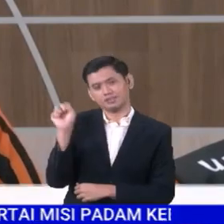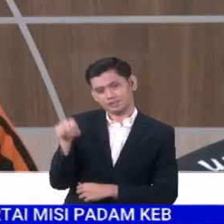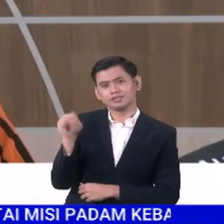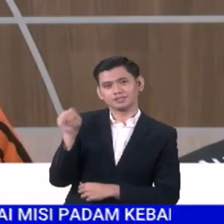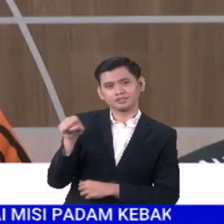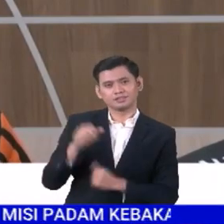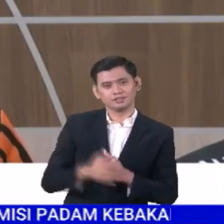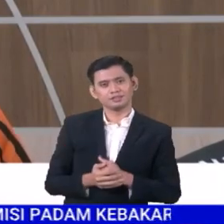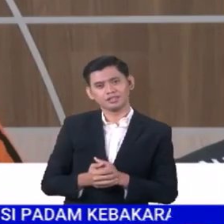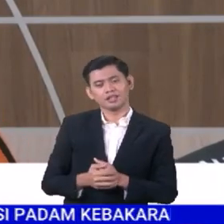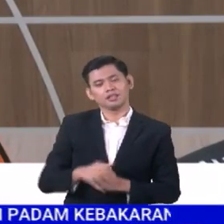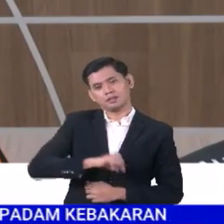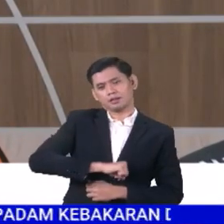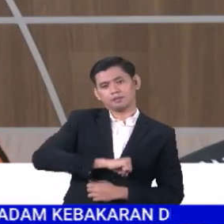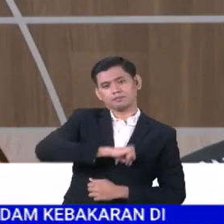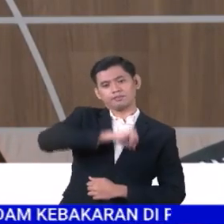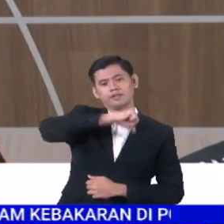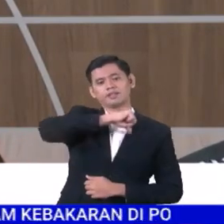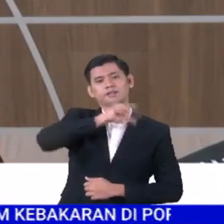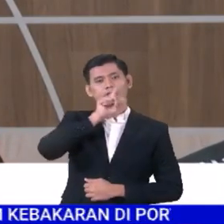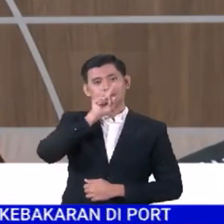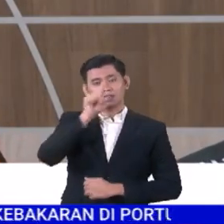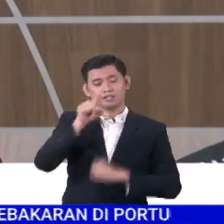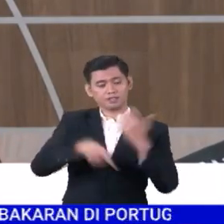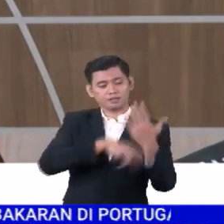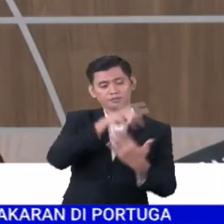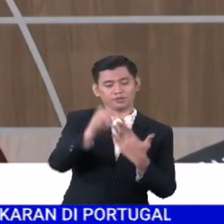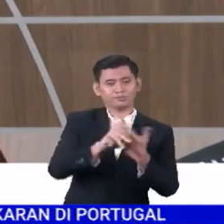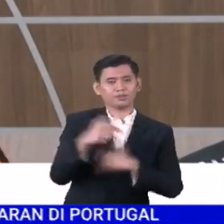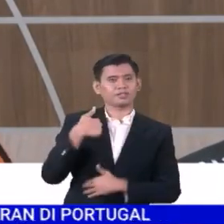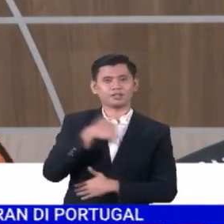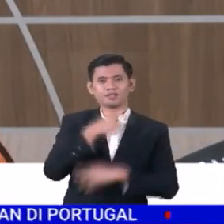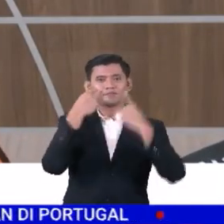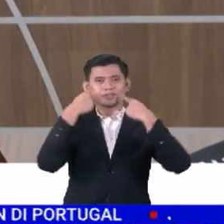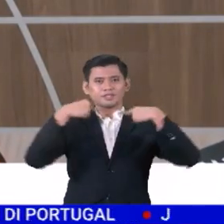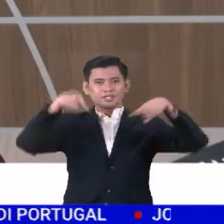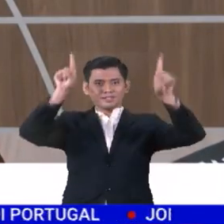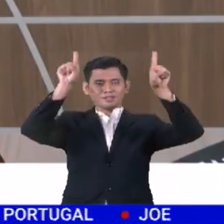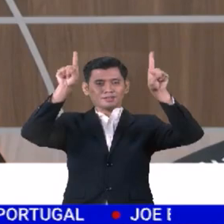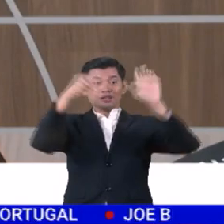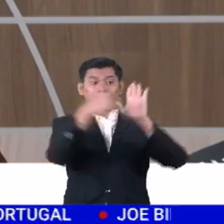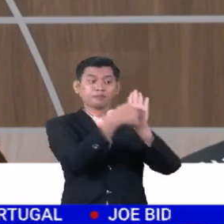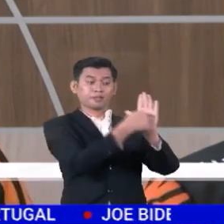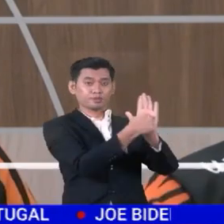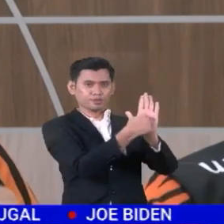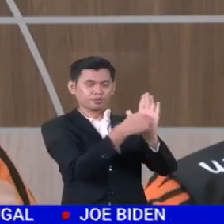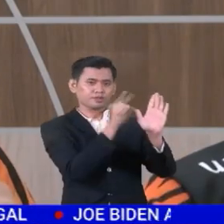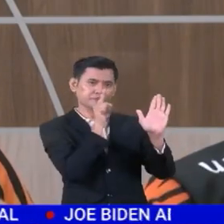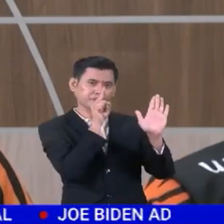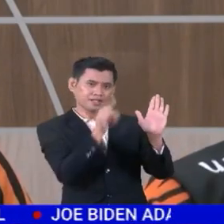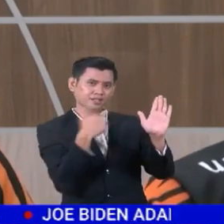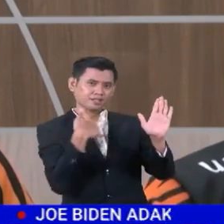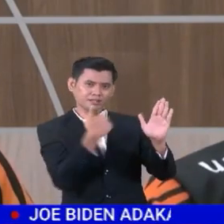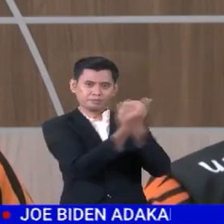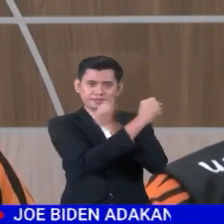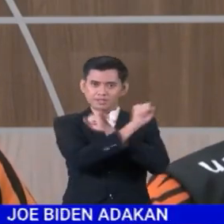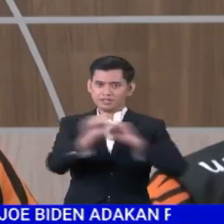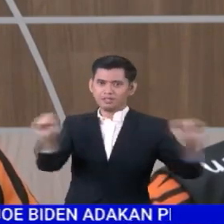memang satu kebanggaan bahawa program kita berjaya. Dan ini menunjukkan juga kita